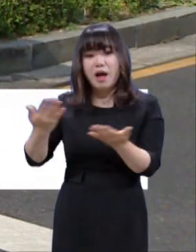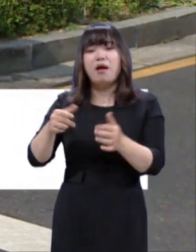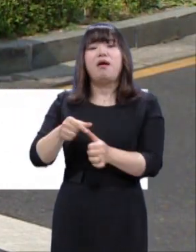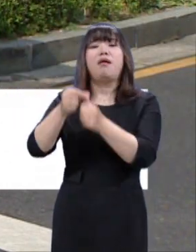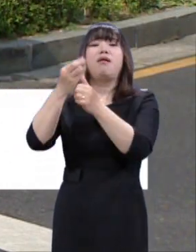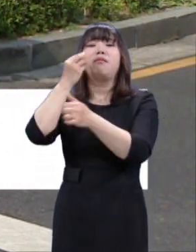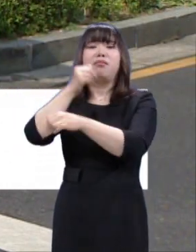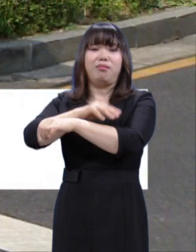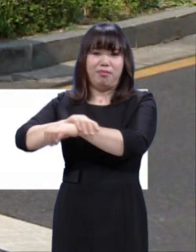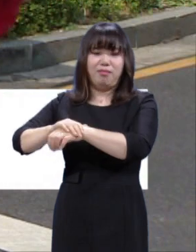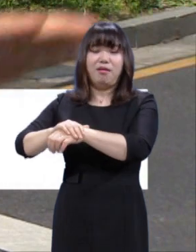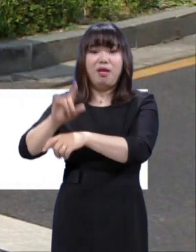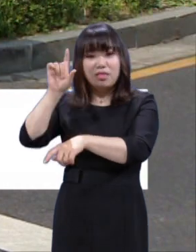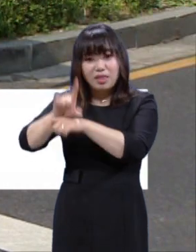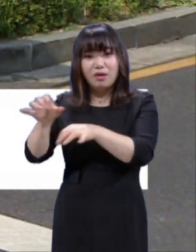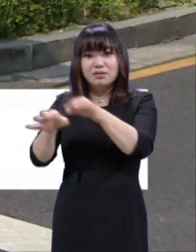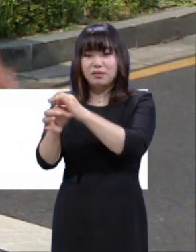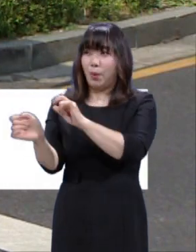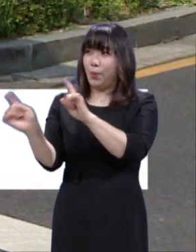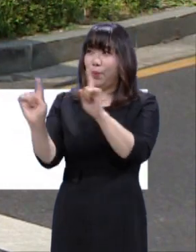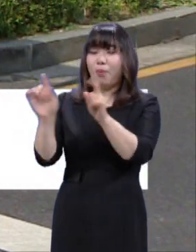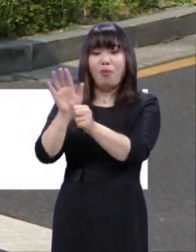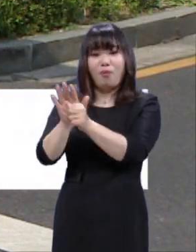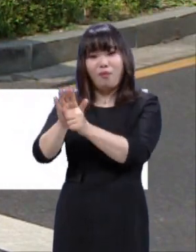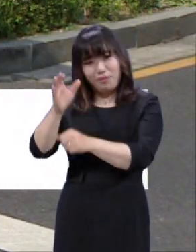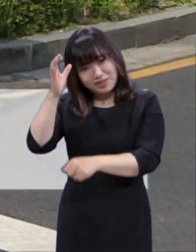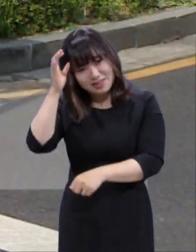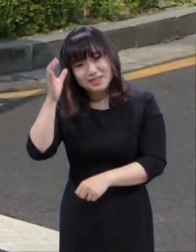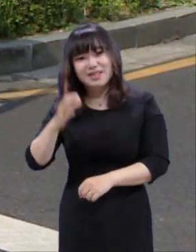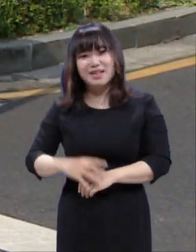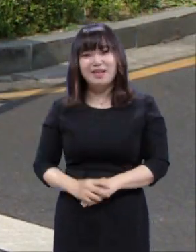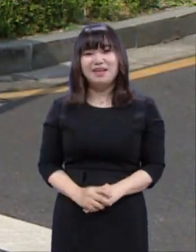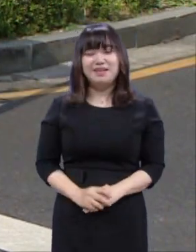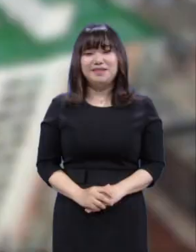창출되고 또 지역경제가 활성화될 수 있습니다.